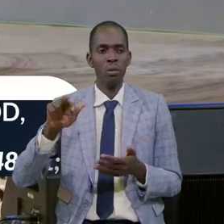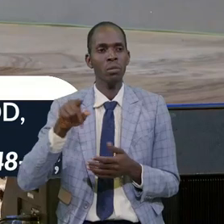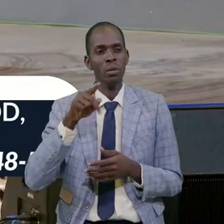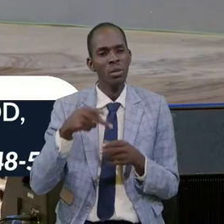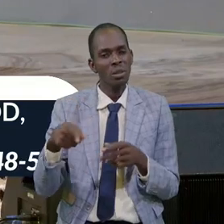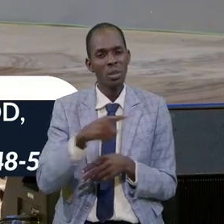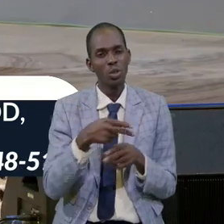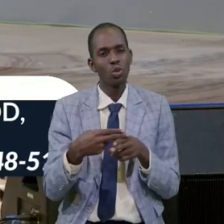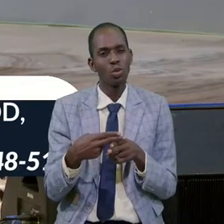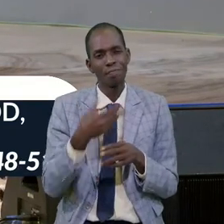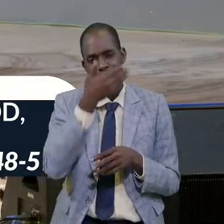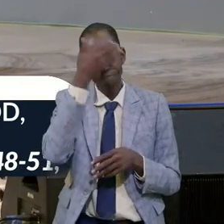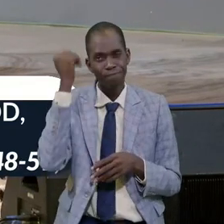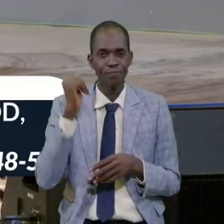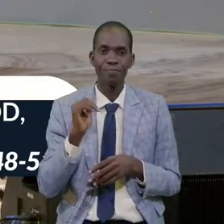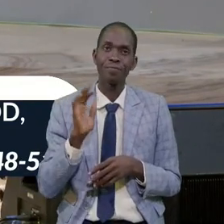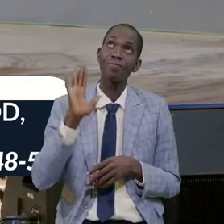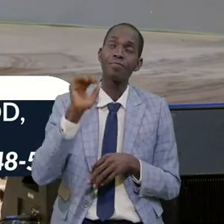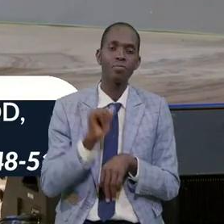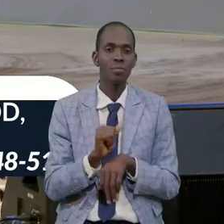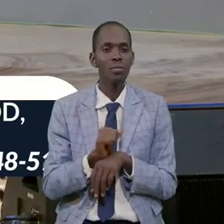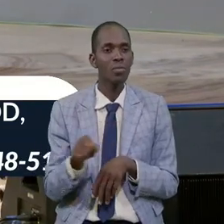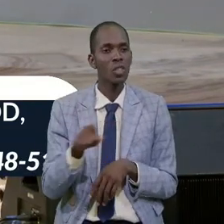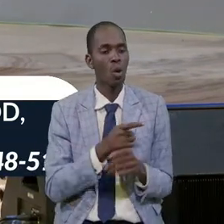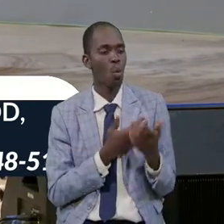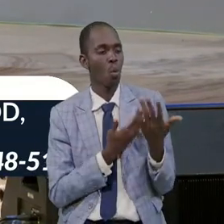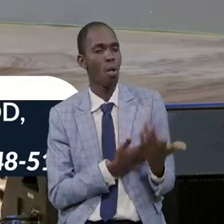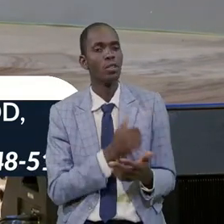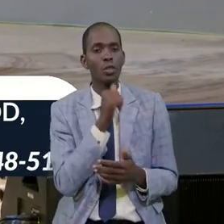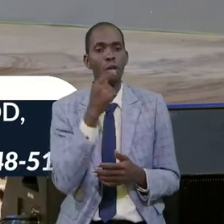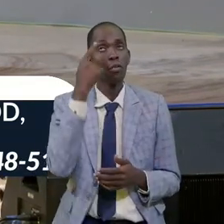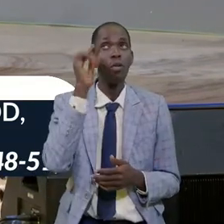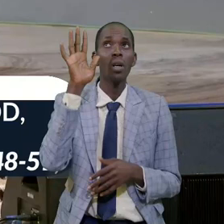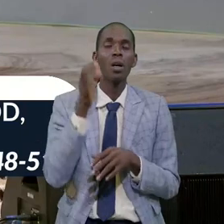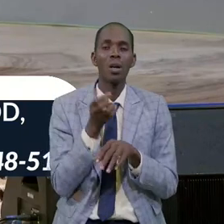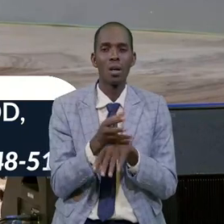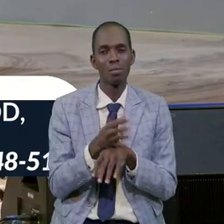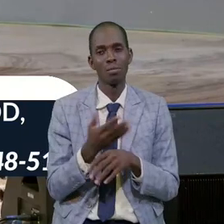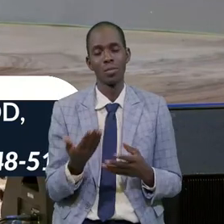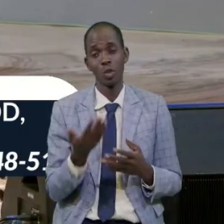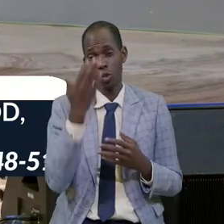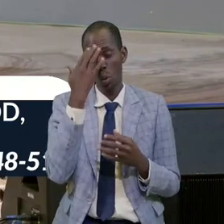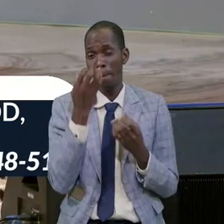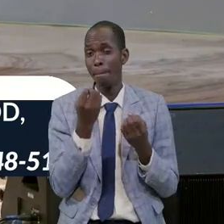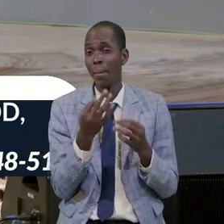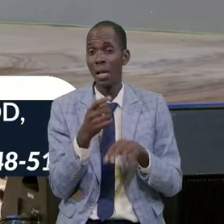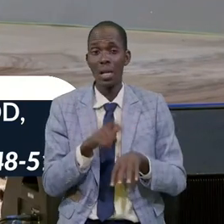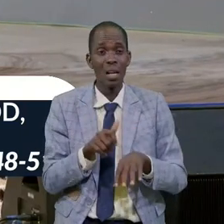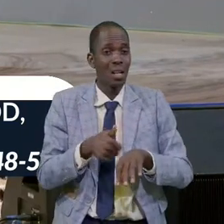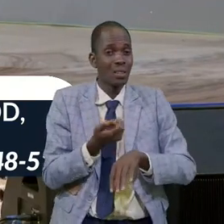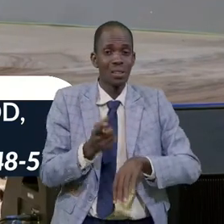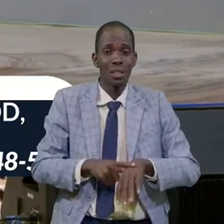verset 13. Mais ils oublièrent bientôt ses œuvres et n'attendirent pas l'exécution de ses